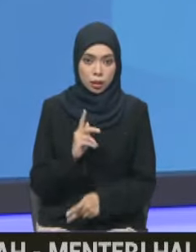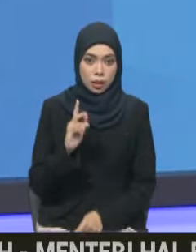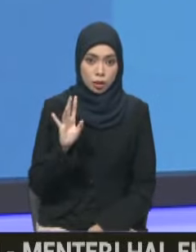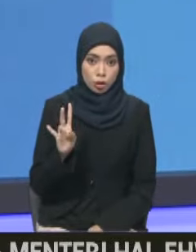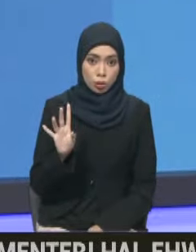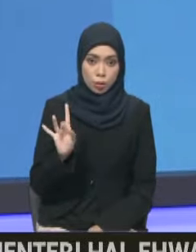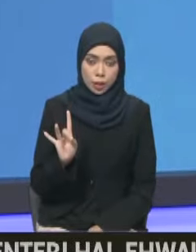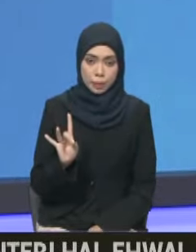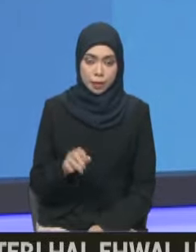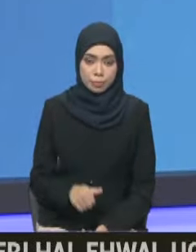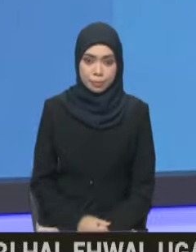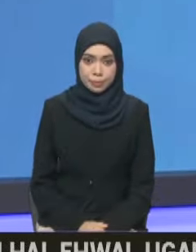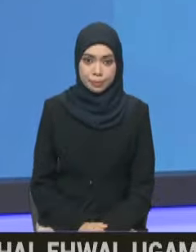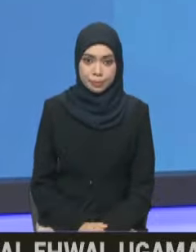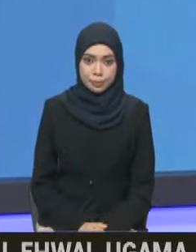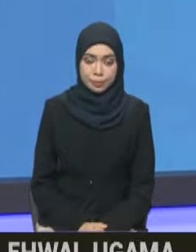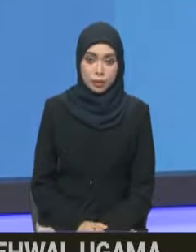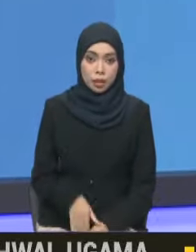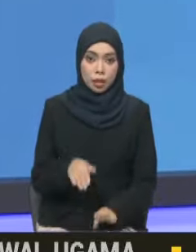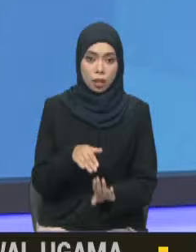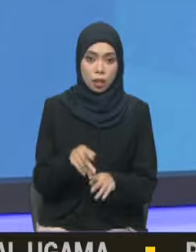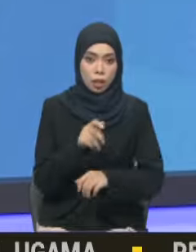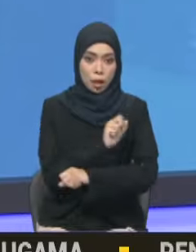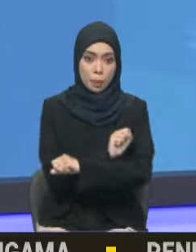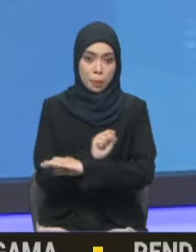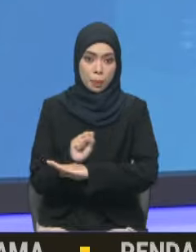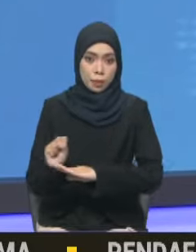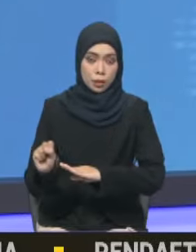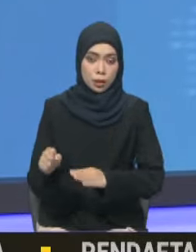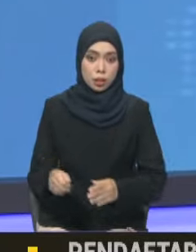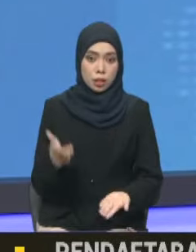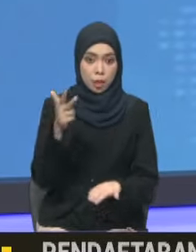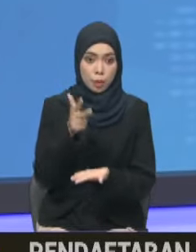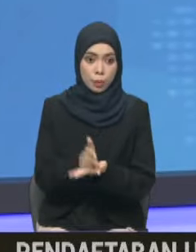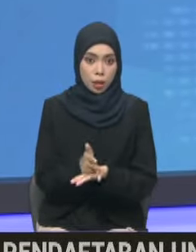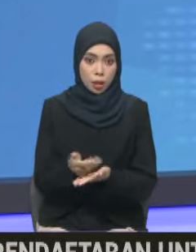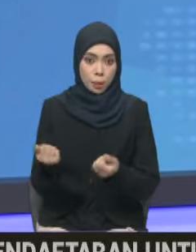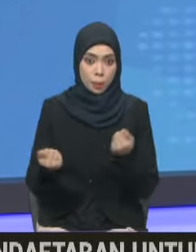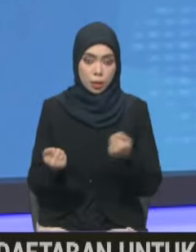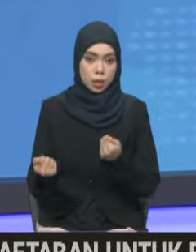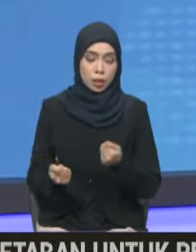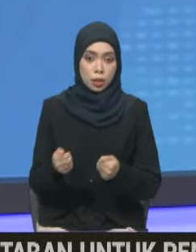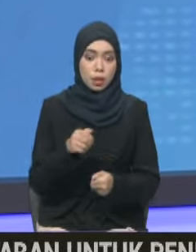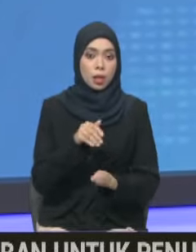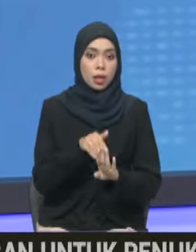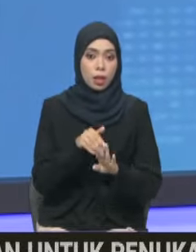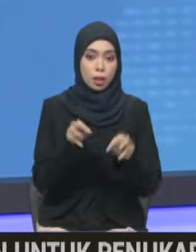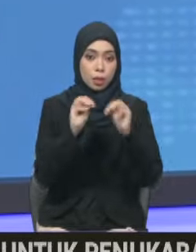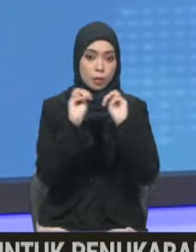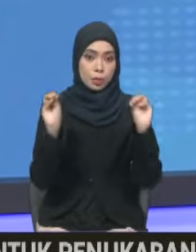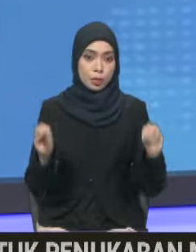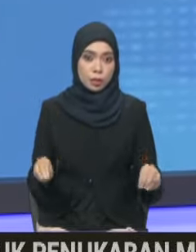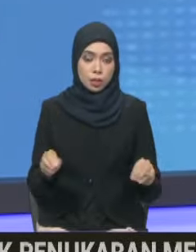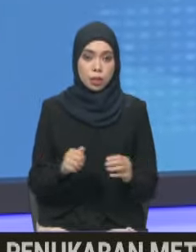Mulia ke-78. Di pentas perayaan, kawasan letak kereta berhadapan Museum Alat-Alat Kebesaran Diraja di